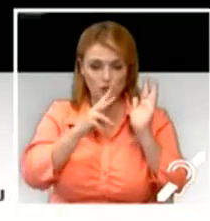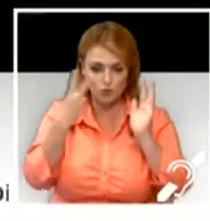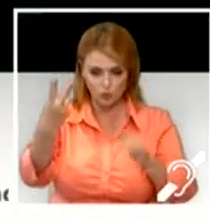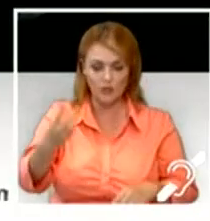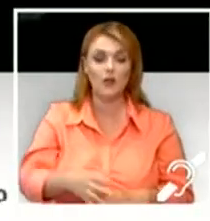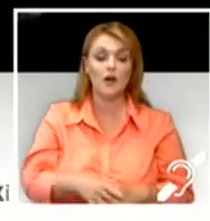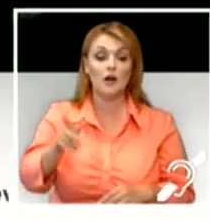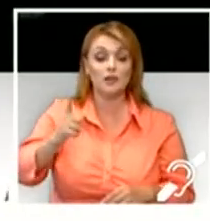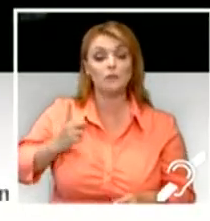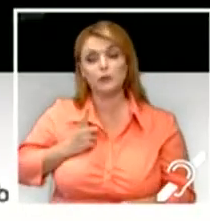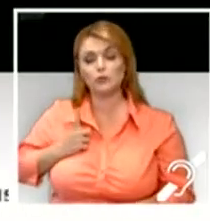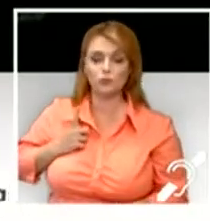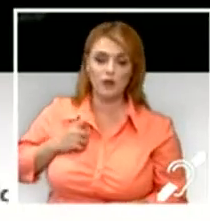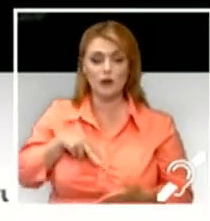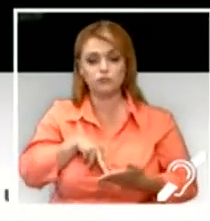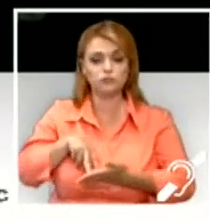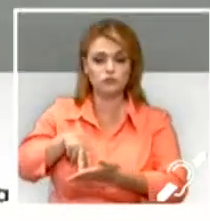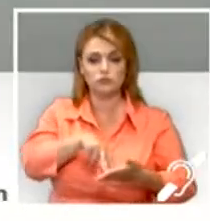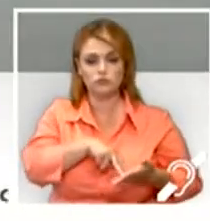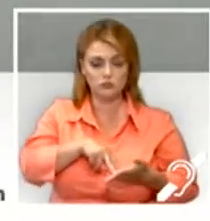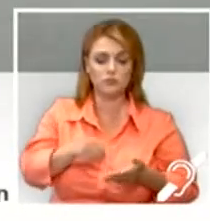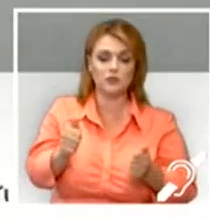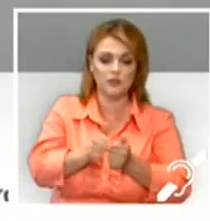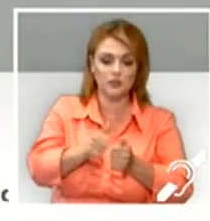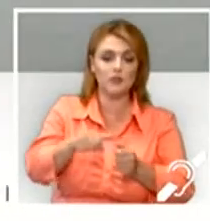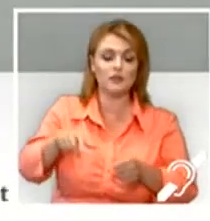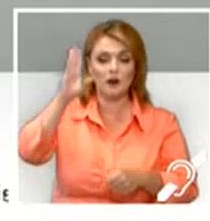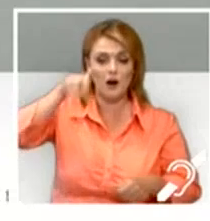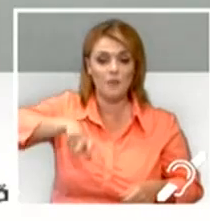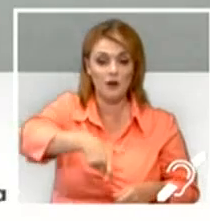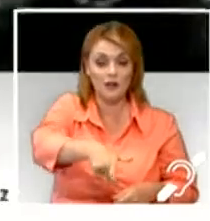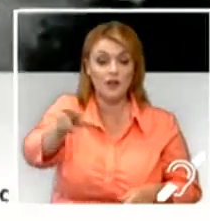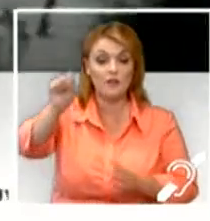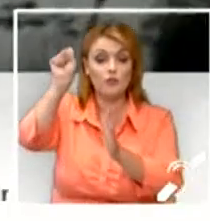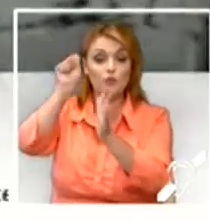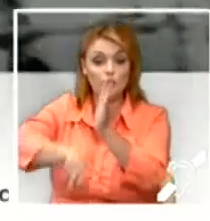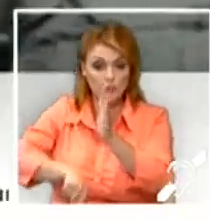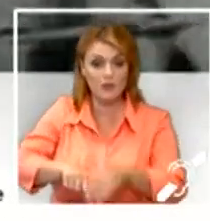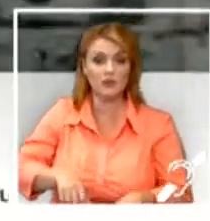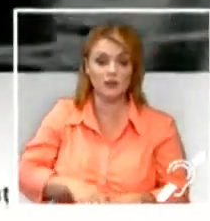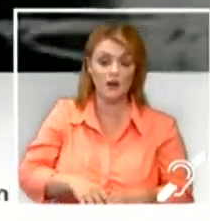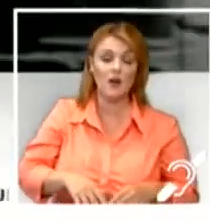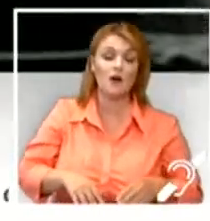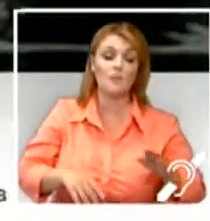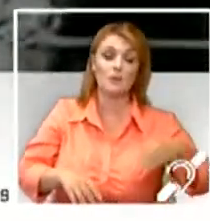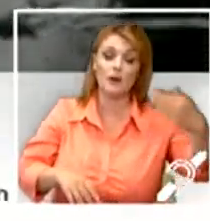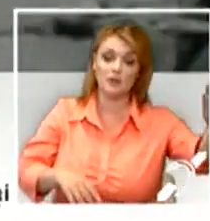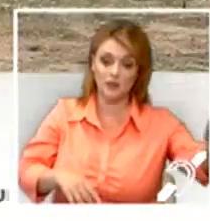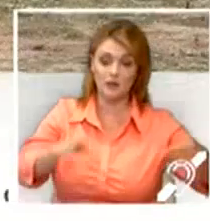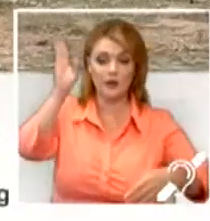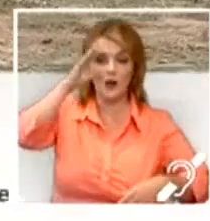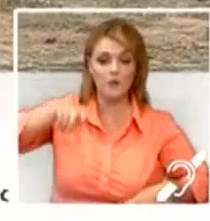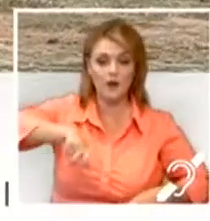în apropiere de comuna Cetatea Albă. Asasinatul a fost comis de un grup de curieri sovietici aflați pe malul drept al estuarului